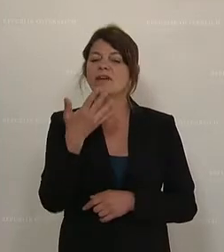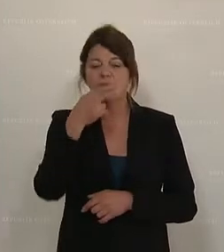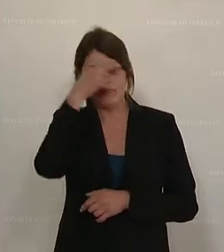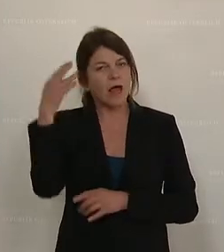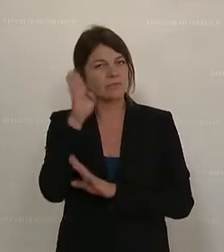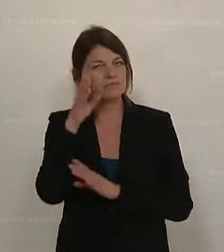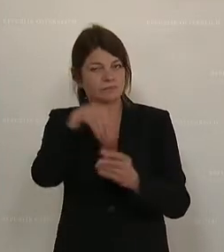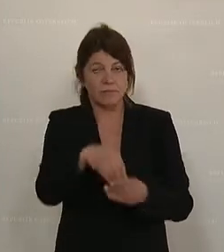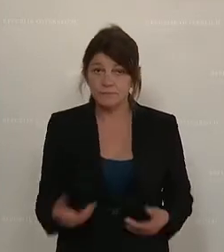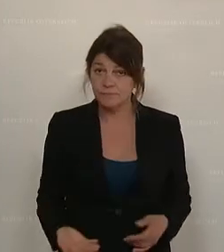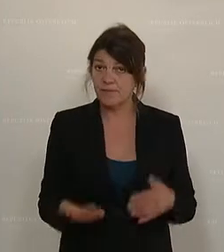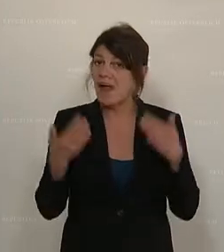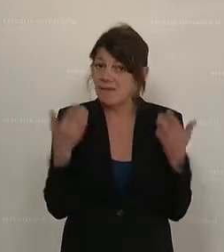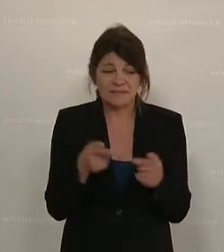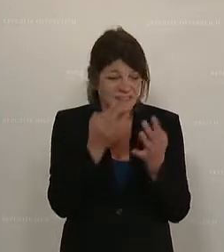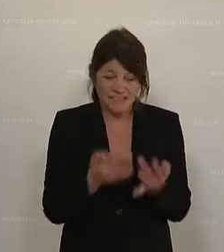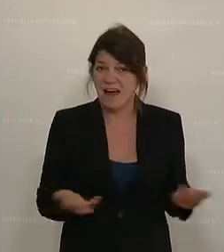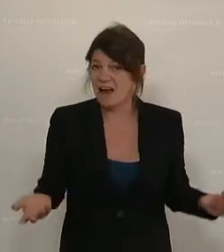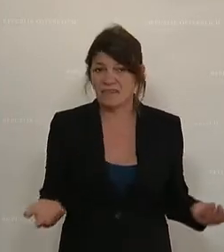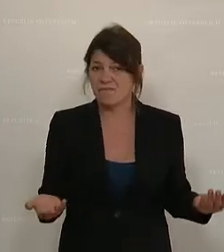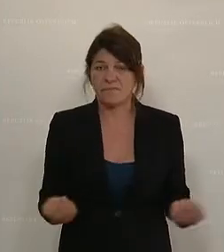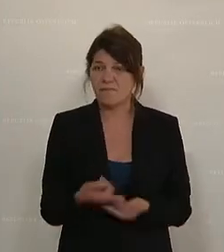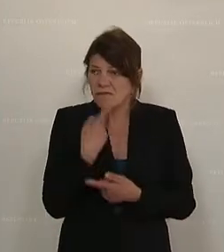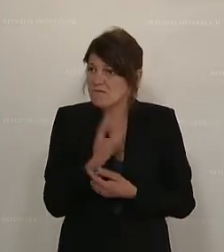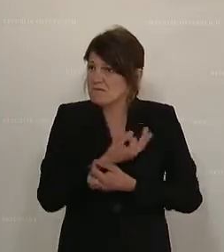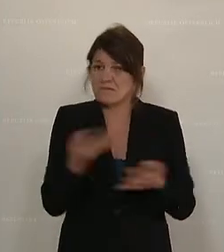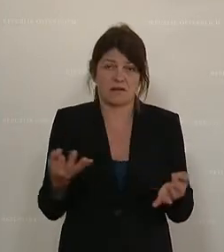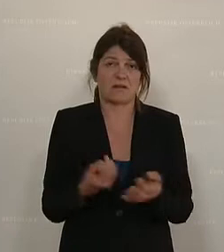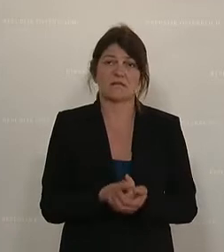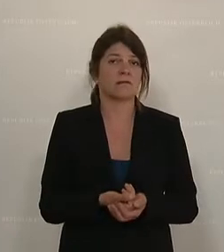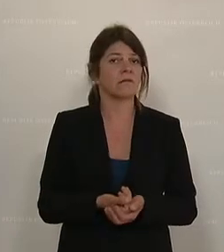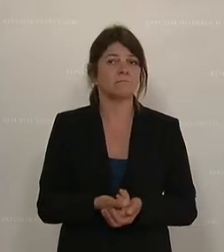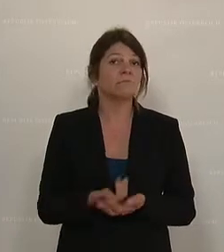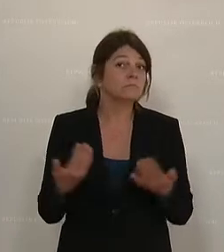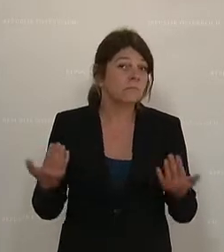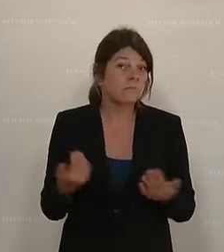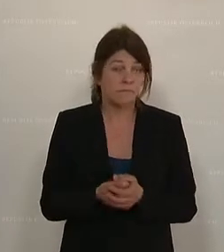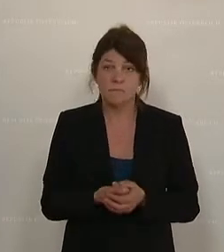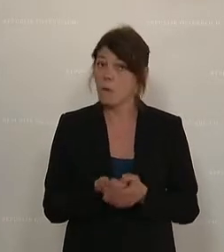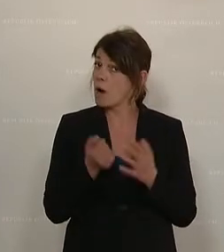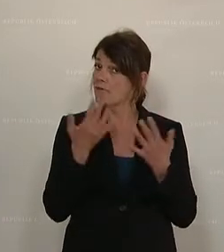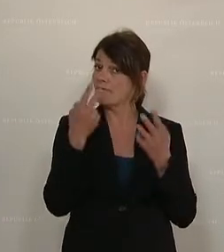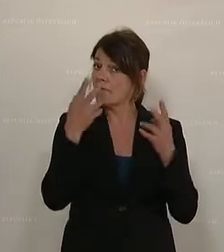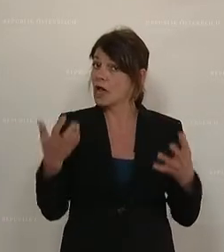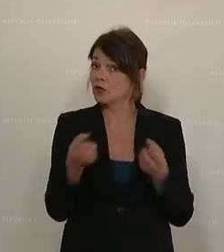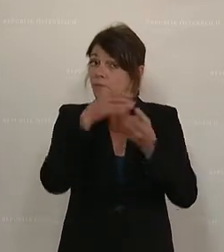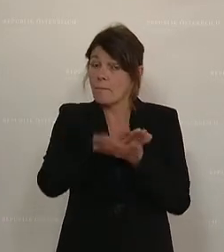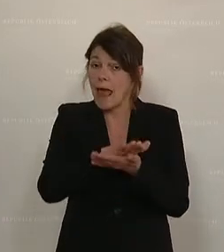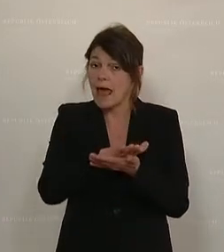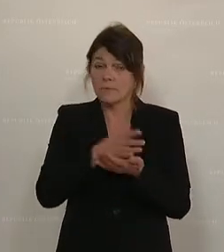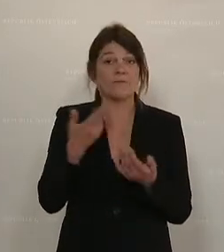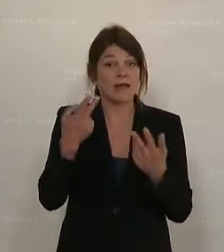Nächtigungszahlen. Aber diese Zahlen sagen nichts darüber aus, wie viel Wertschöpfung bleibt in der